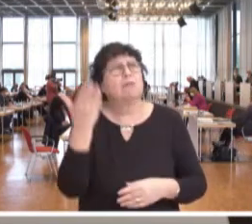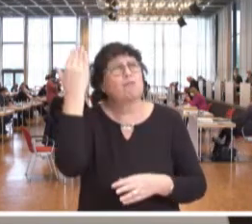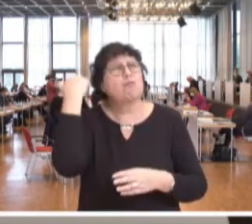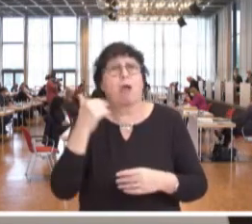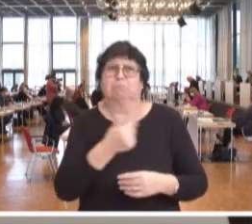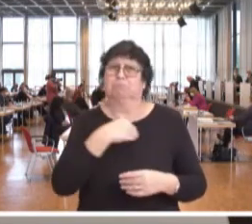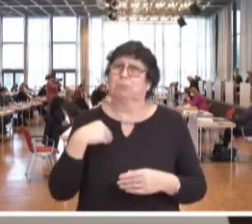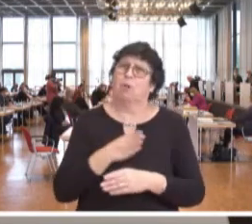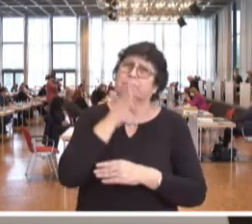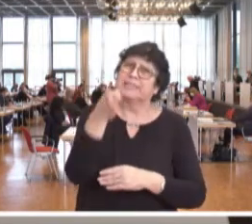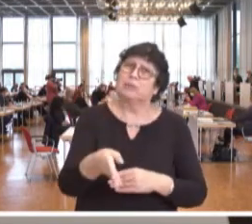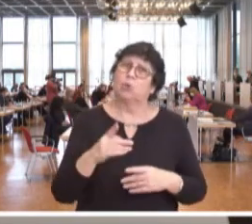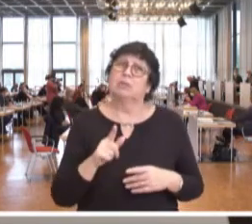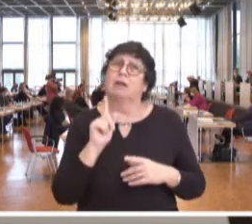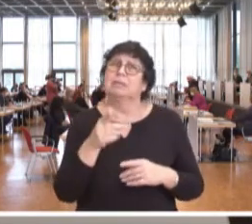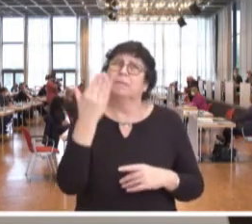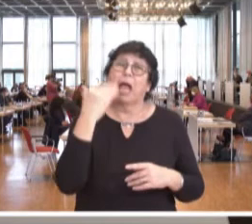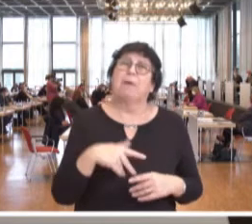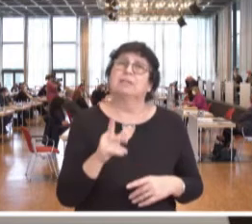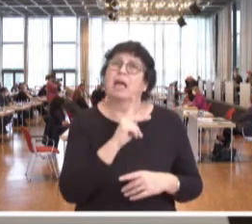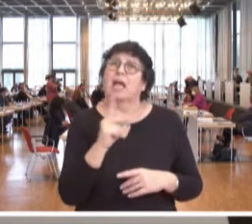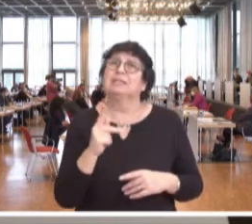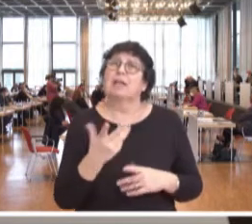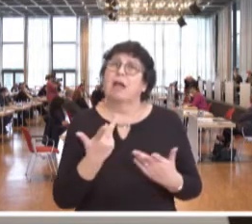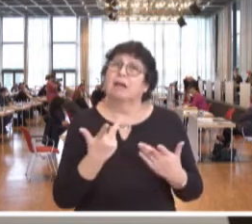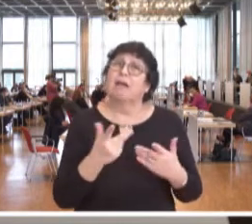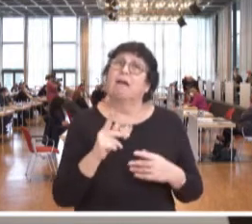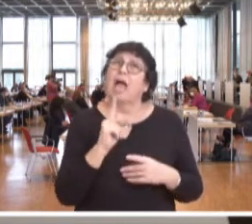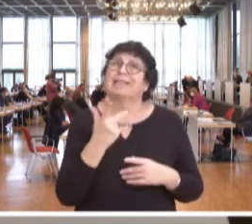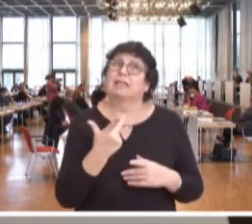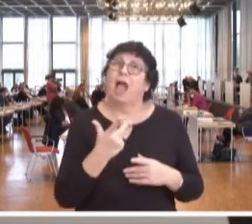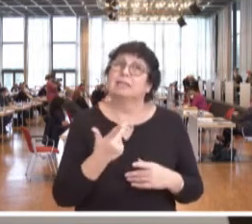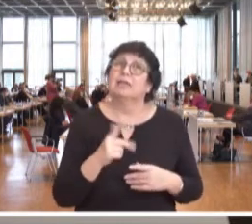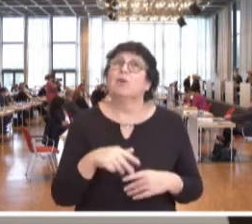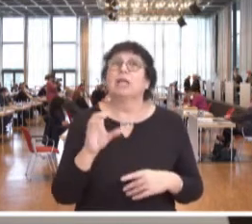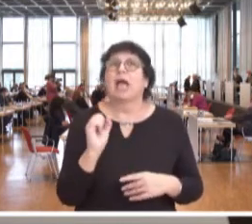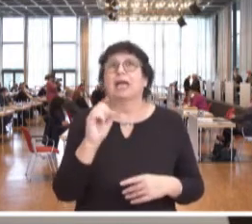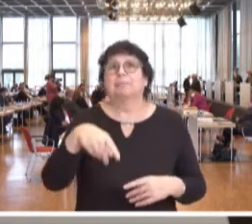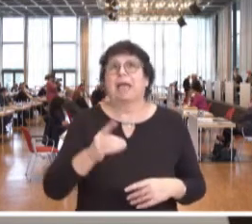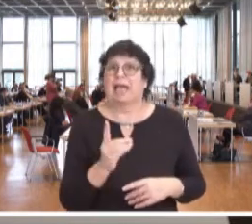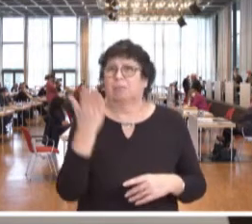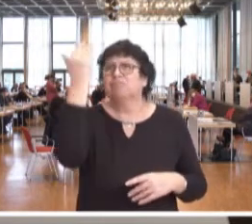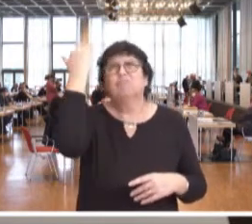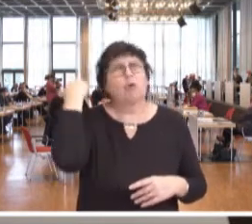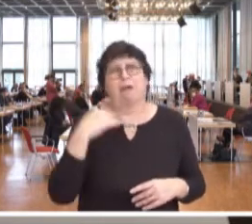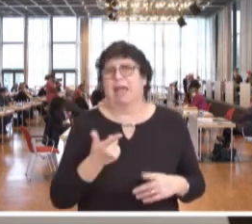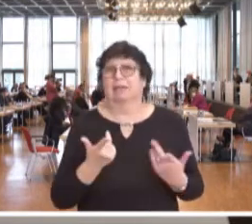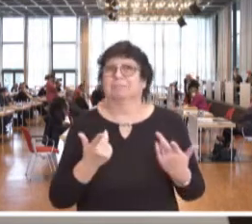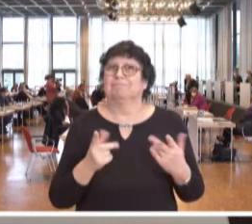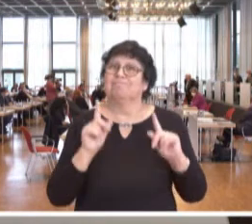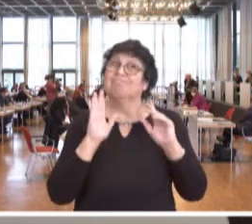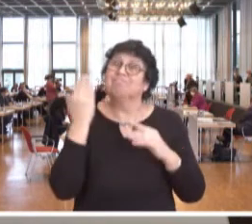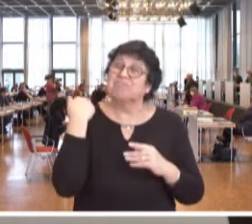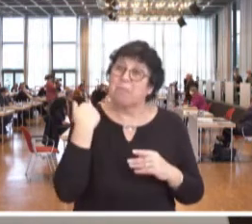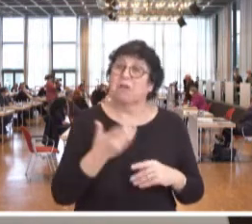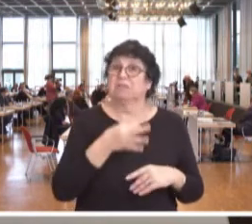ich Kanzlerkandidat der Sozialdemokratischen Partei war. Damals war die entscheidende Frage,